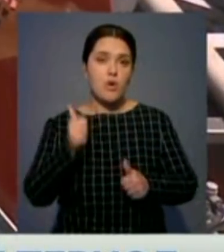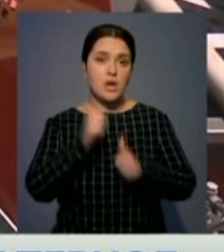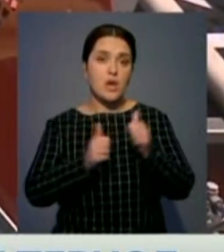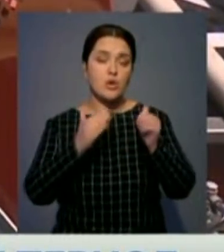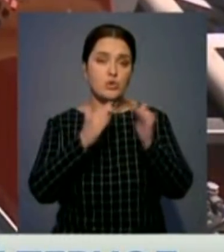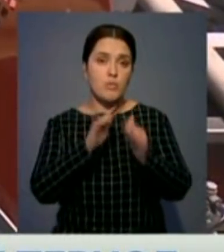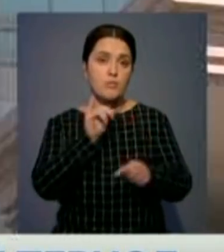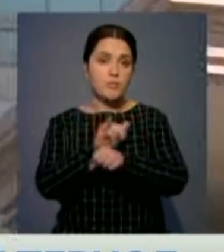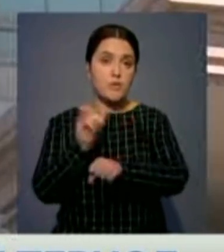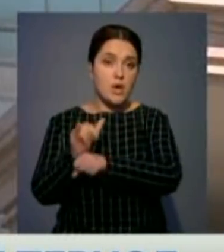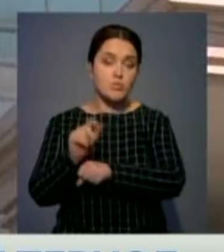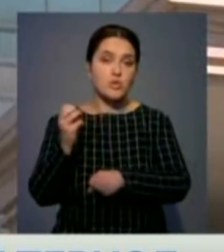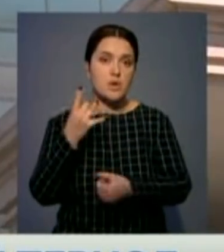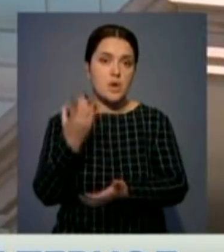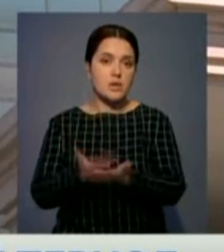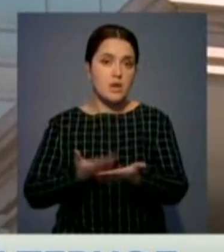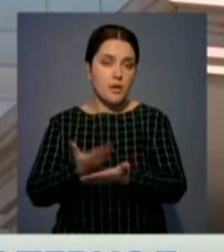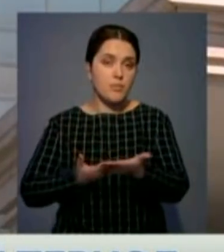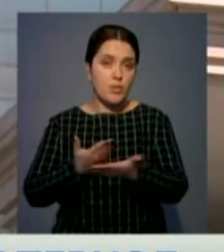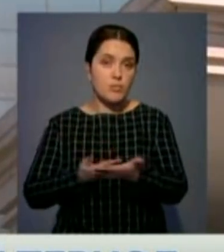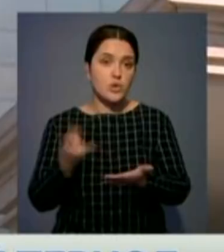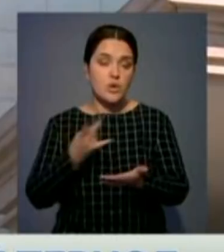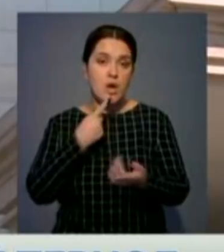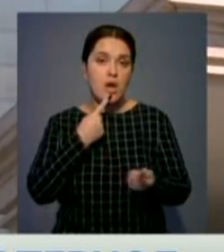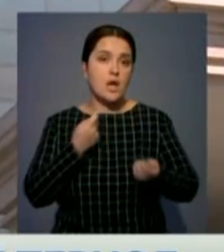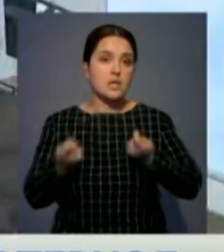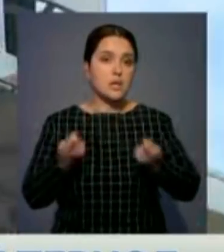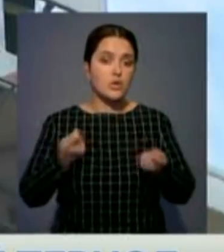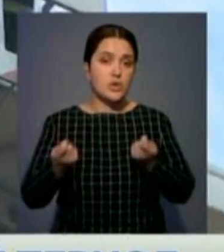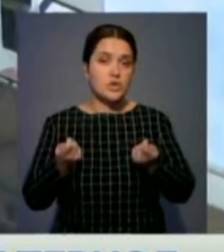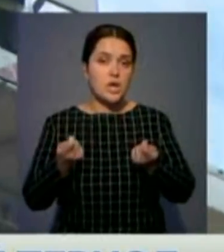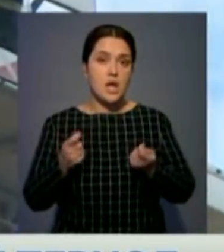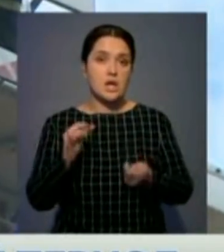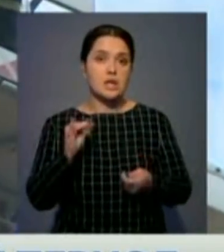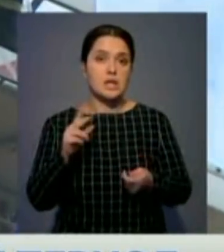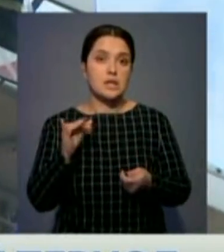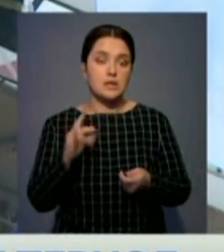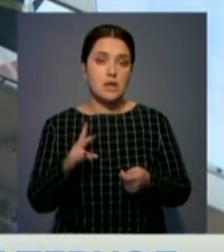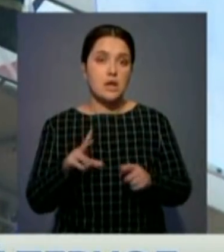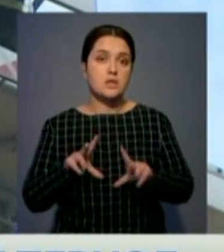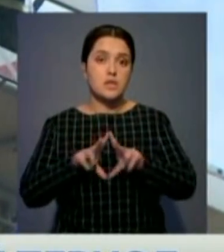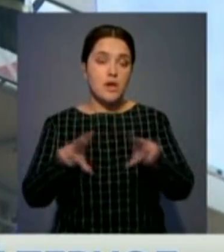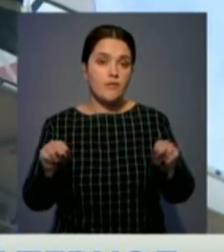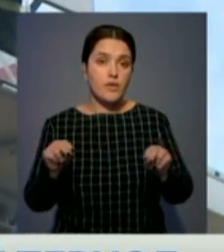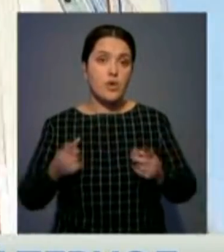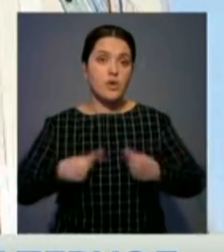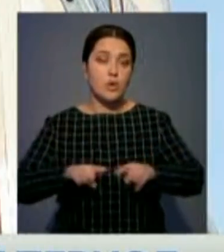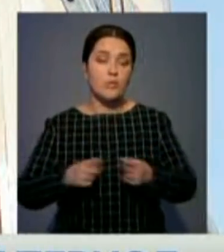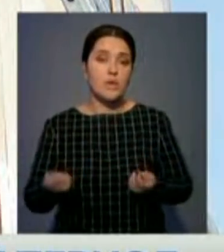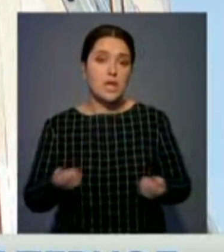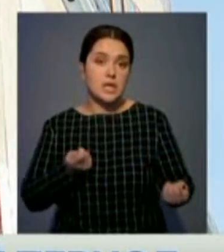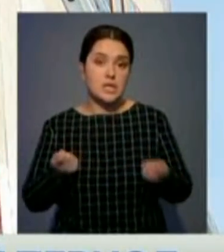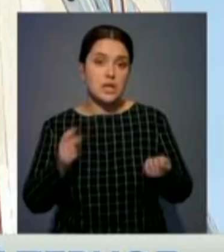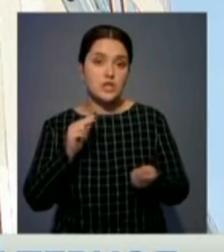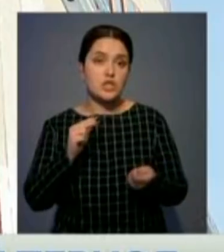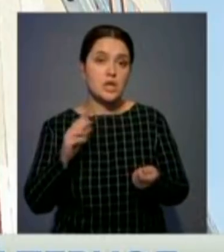обход частных домов, чтобы еще раз напомнить казахстанцам о мерах осторожности. Юрий Ильин также заверил, что все органы